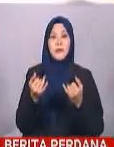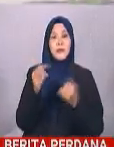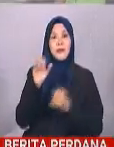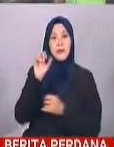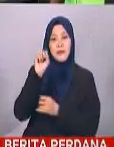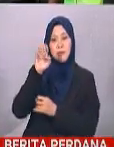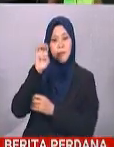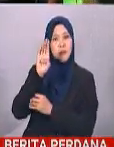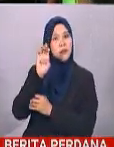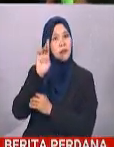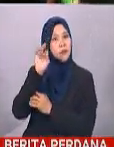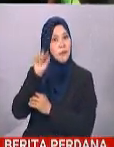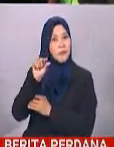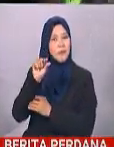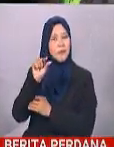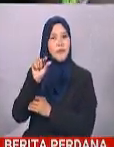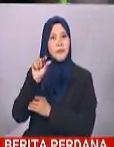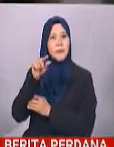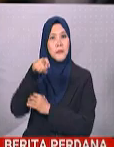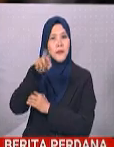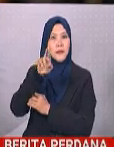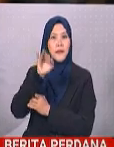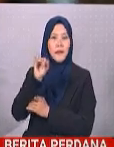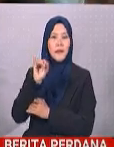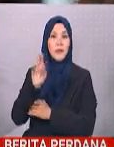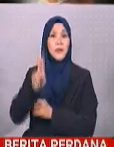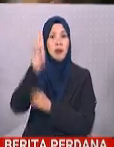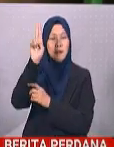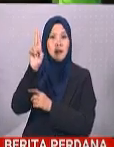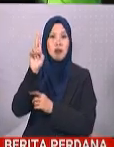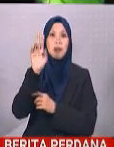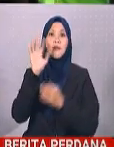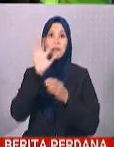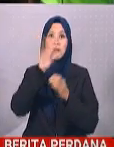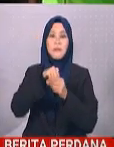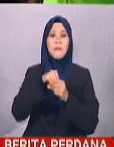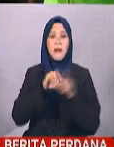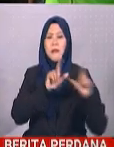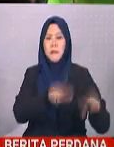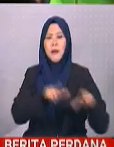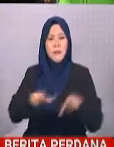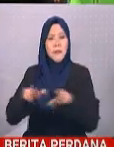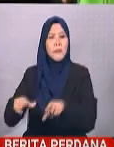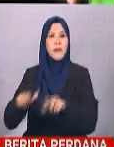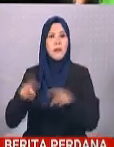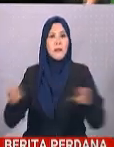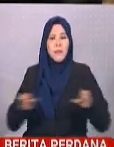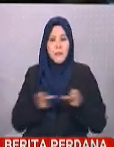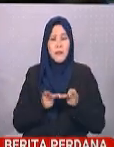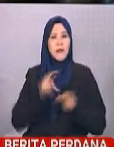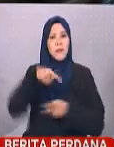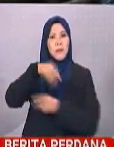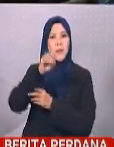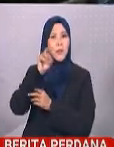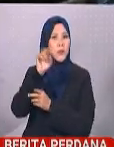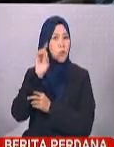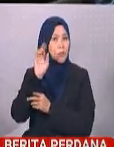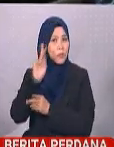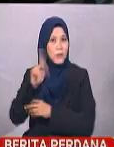spv0 sini Muhammad Nuh berkata tangkapan pertama menghabiskan 60 Oke melepak disebuah Pondok dekat